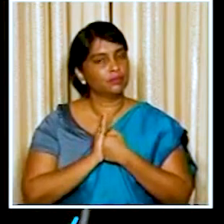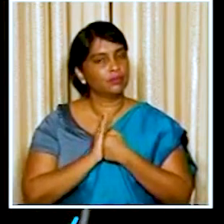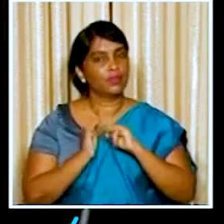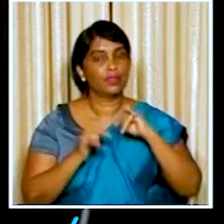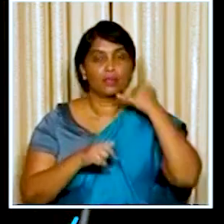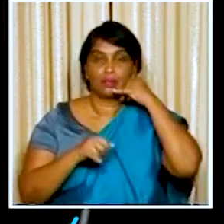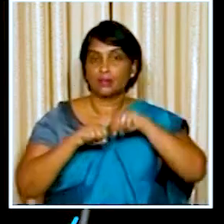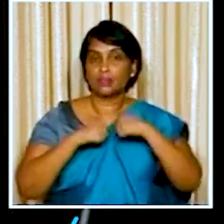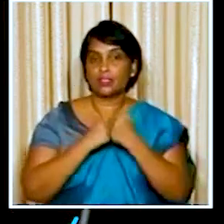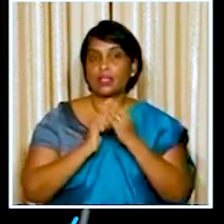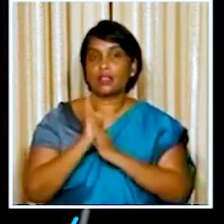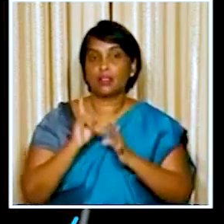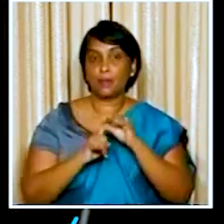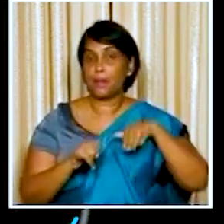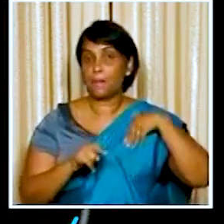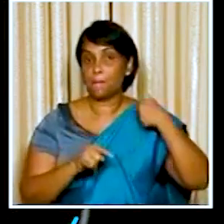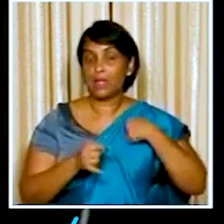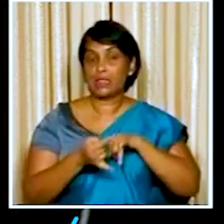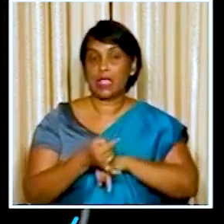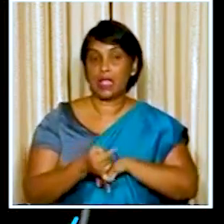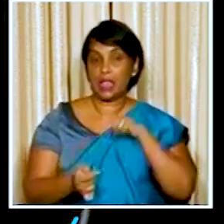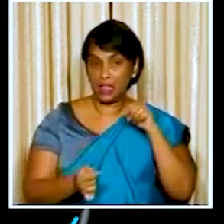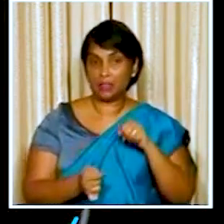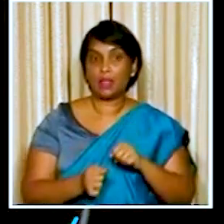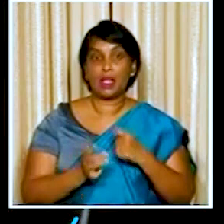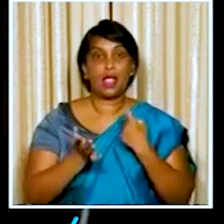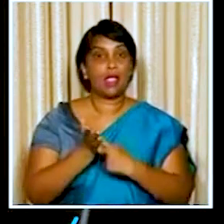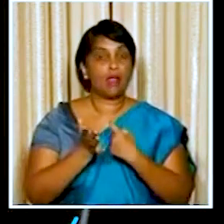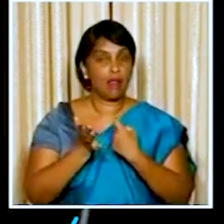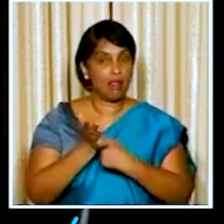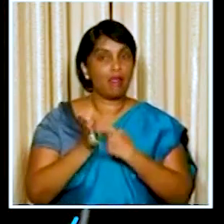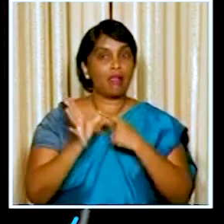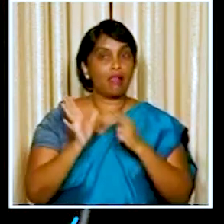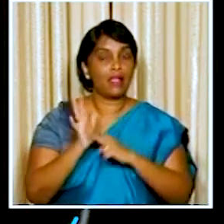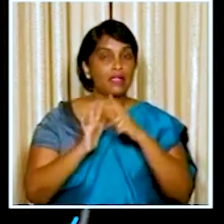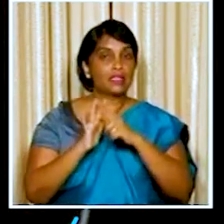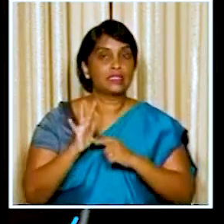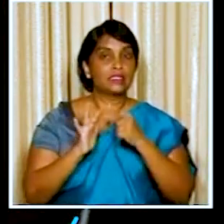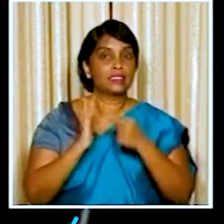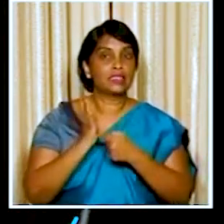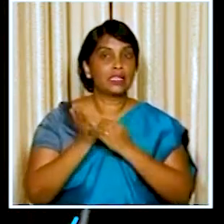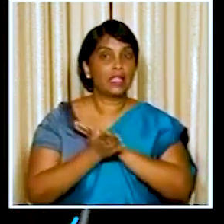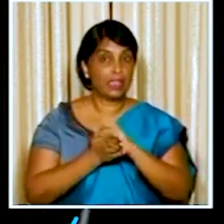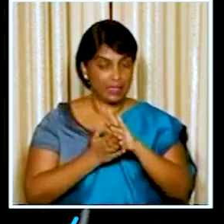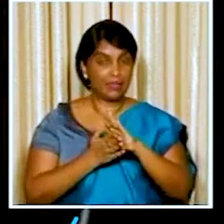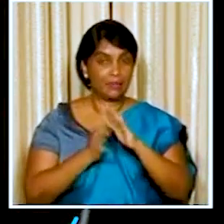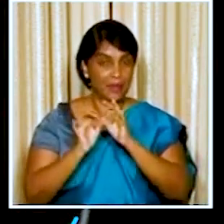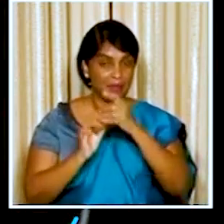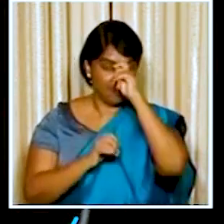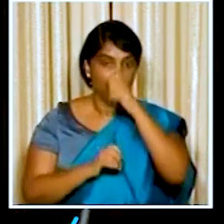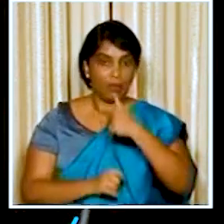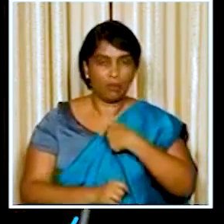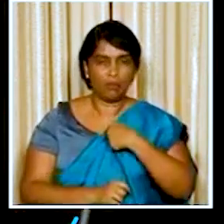සජබේ මන්ත්‍රීතුමා සහ මහලේකම් තුමා රංජිත් මද්දුම බණ්ඩාර මැතිතුමා මට